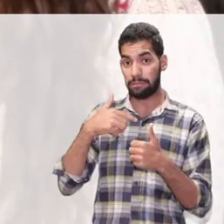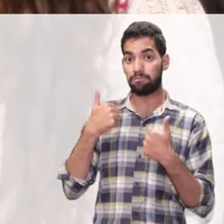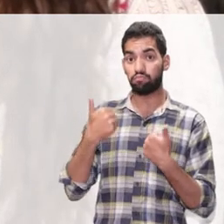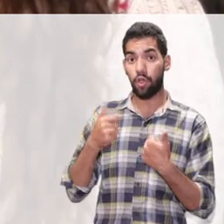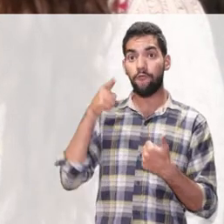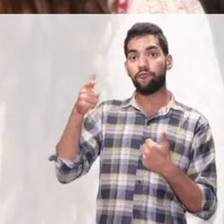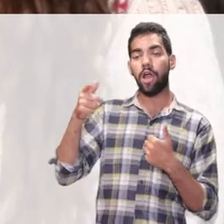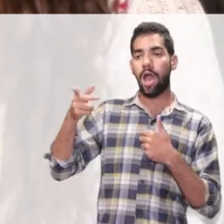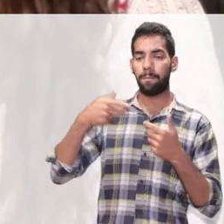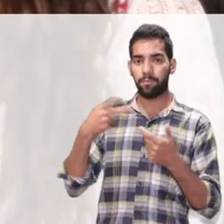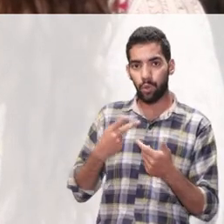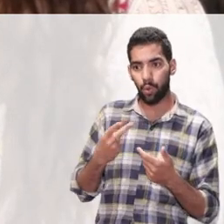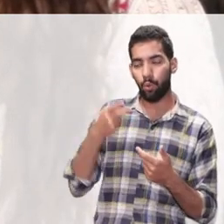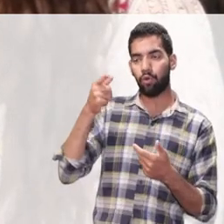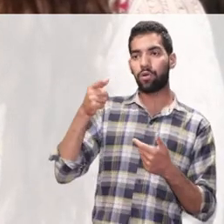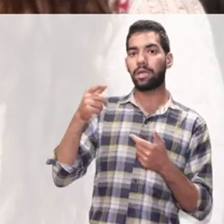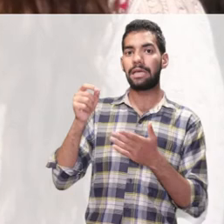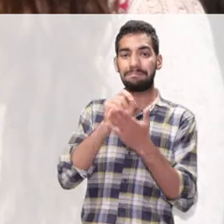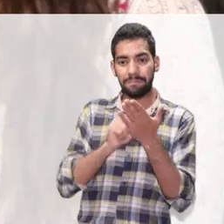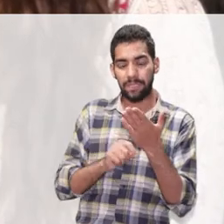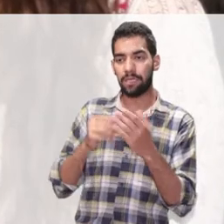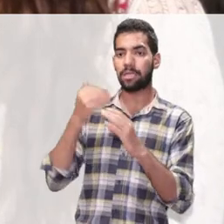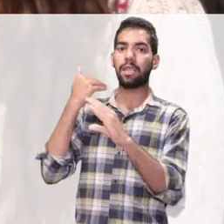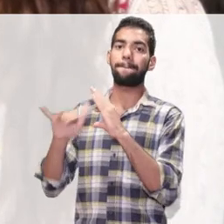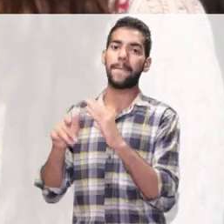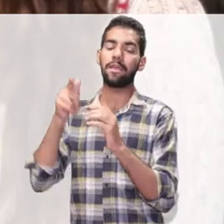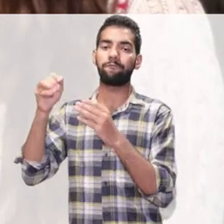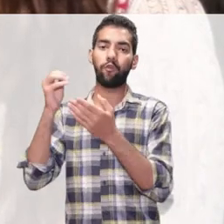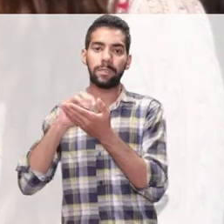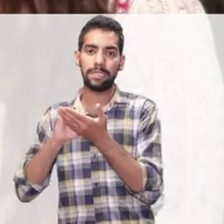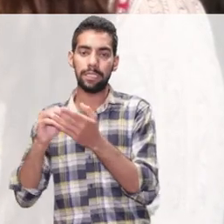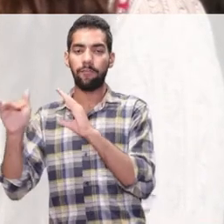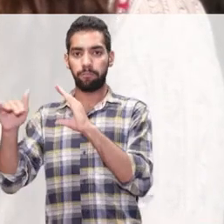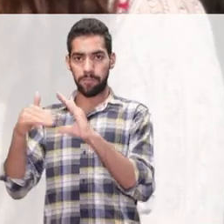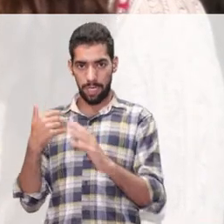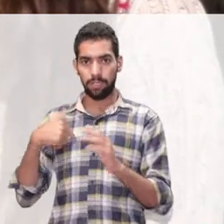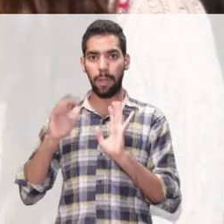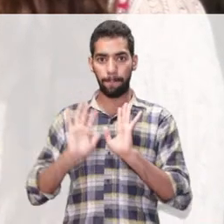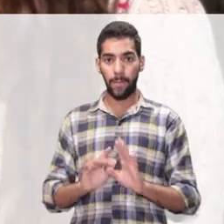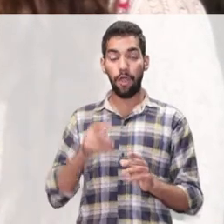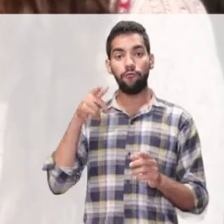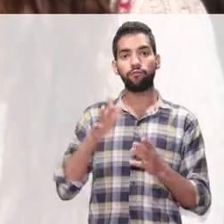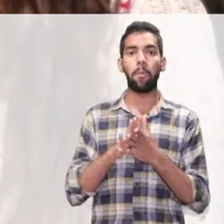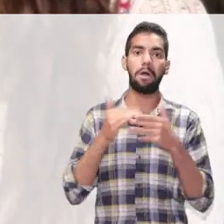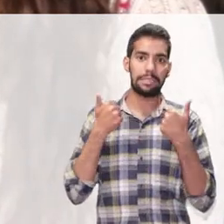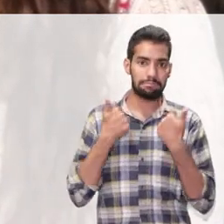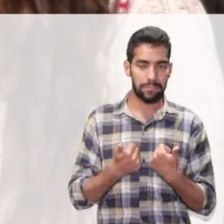the Page if you liked The महीने